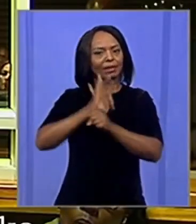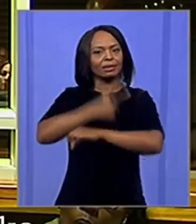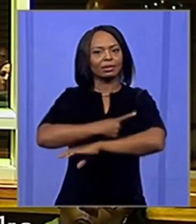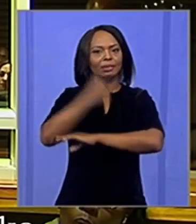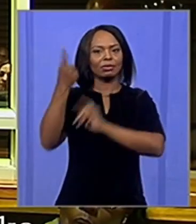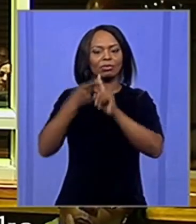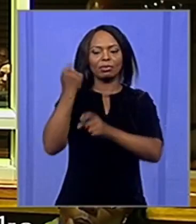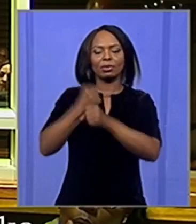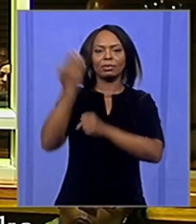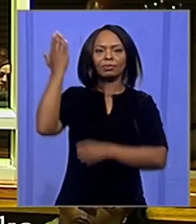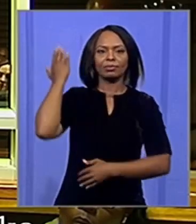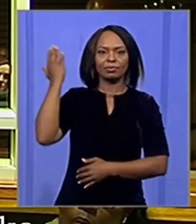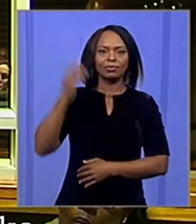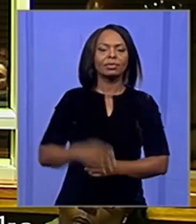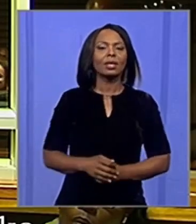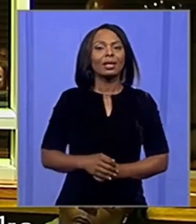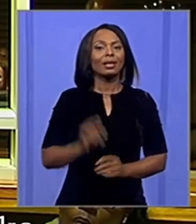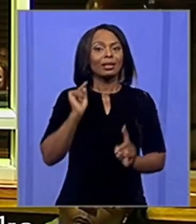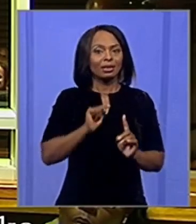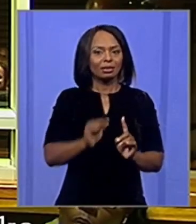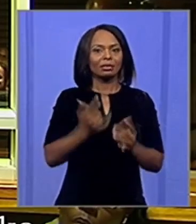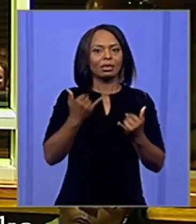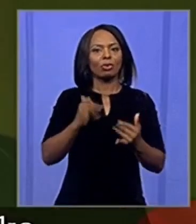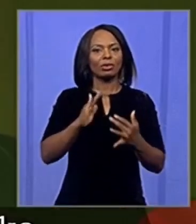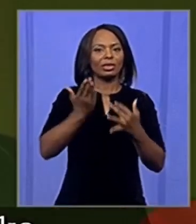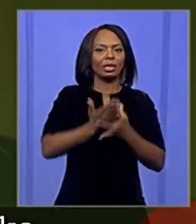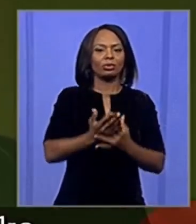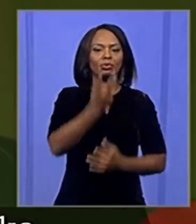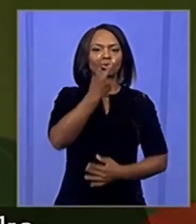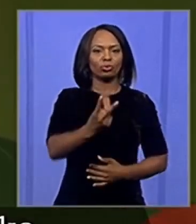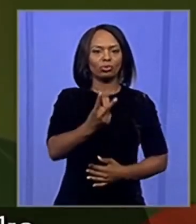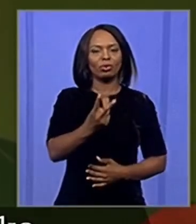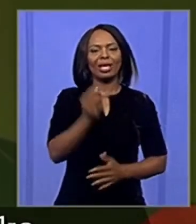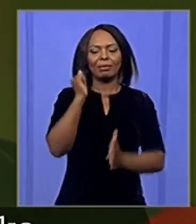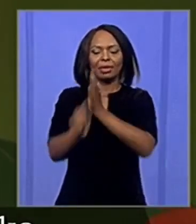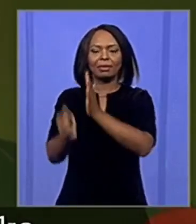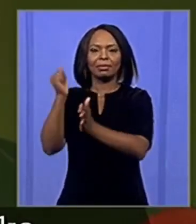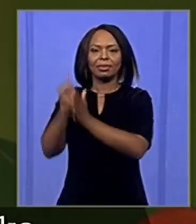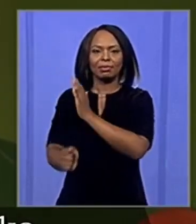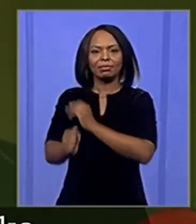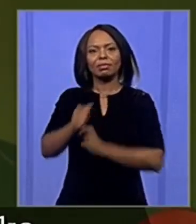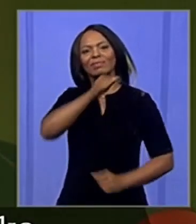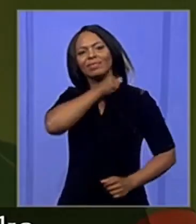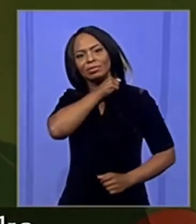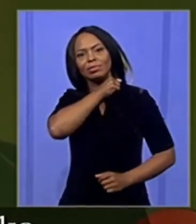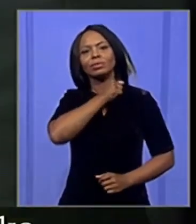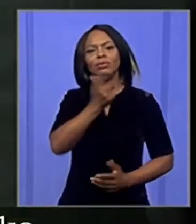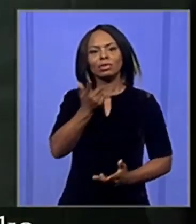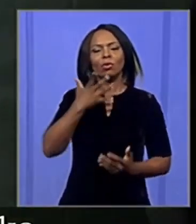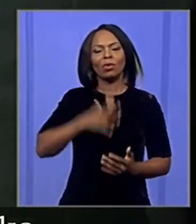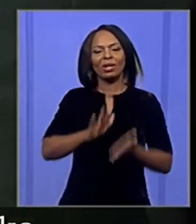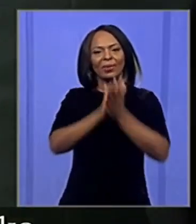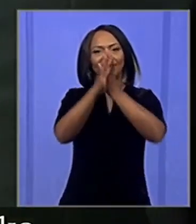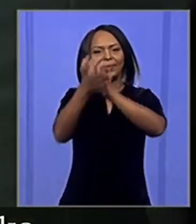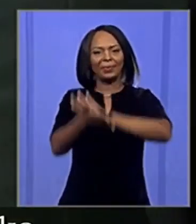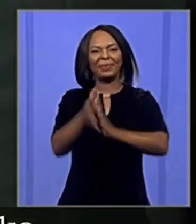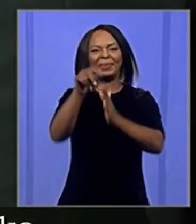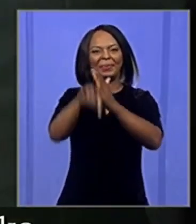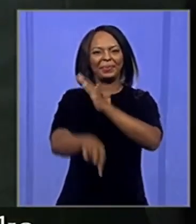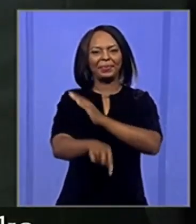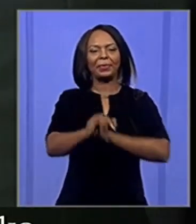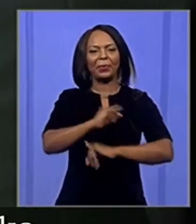Phatwe ngogola. O lebanwe ke ditatofatso di le 2 tsa polao le di le 3 tsa go kgotosa ka maikaelelo a go baka tshenyo e